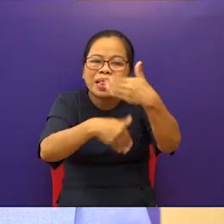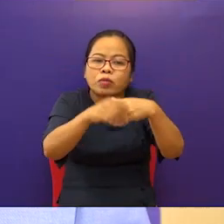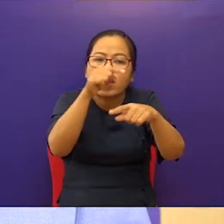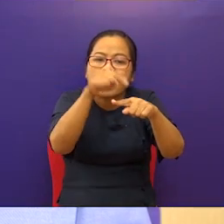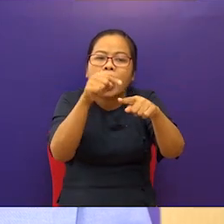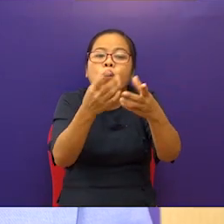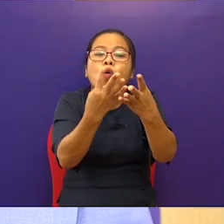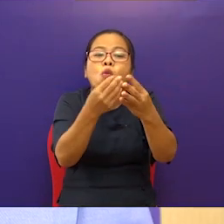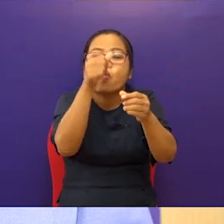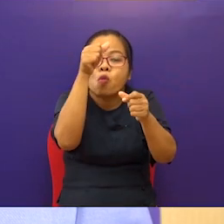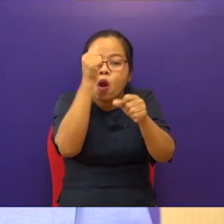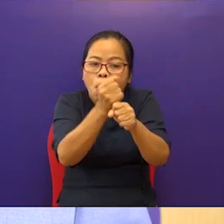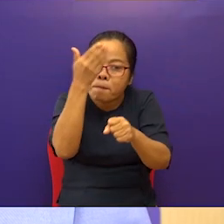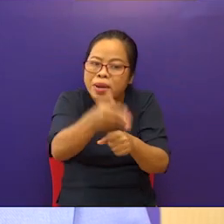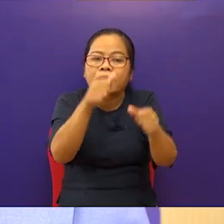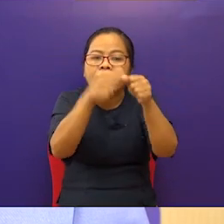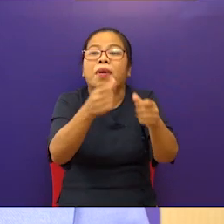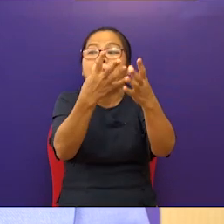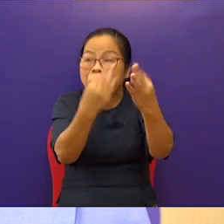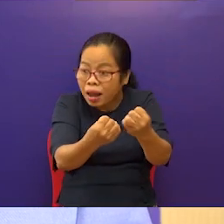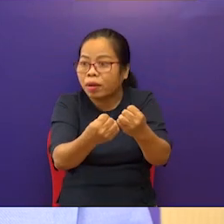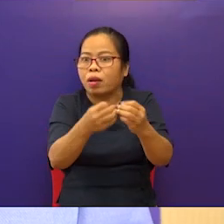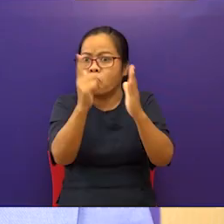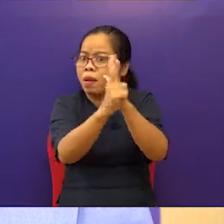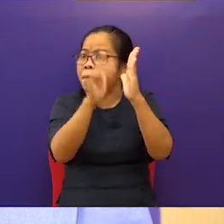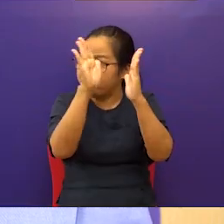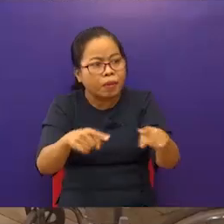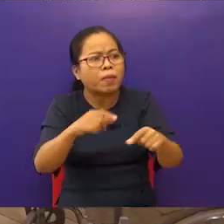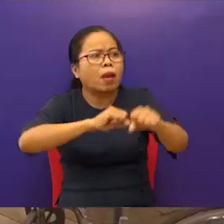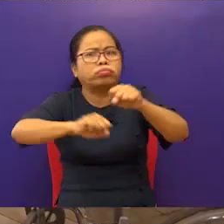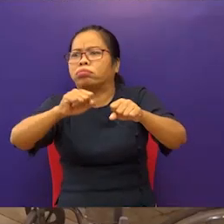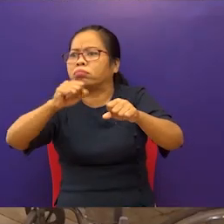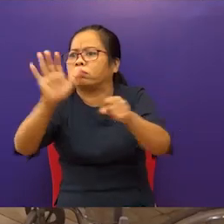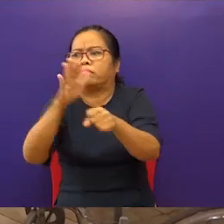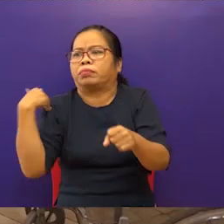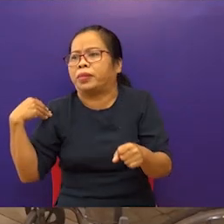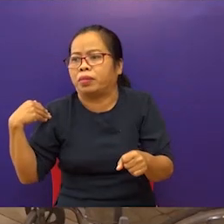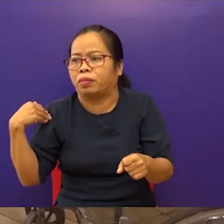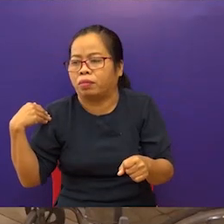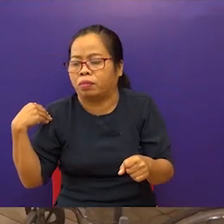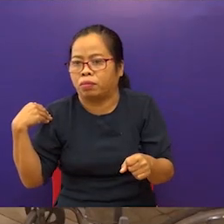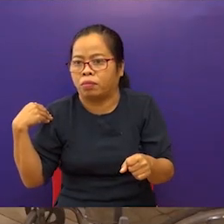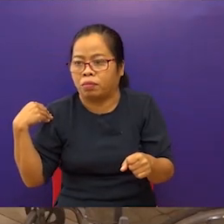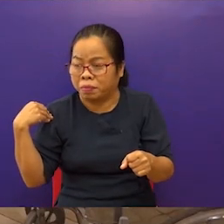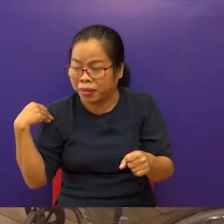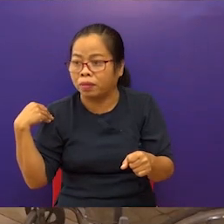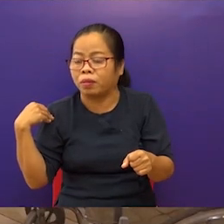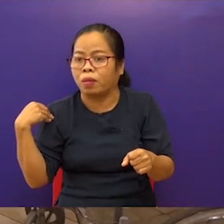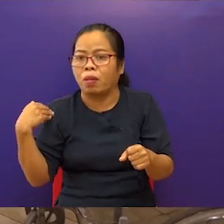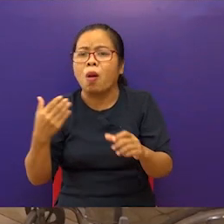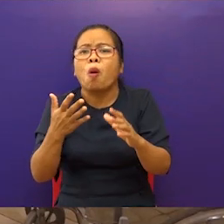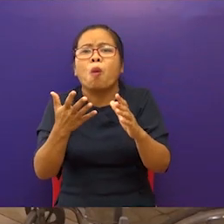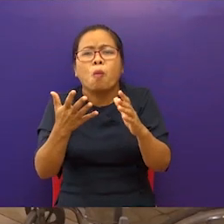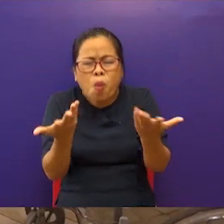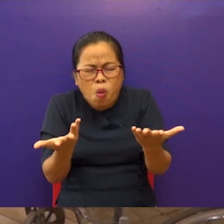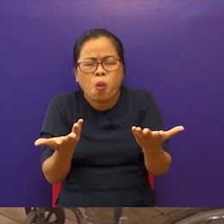စ်ဆန်လုံနိုင်ဖို့အတွက်ကျွန်တော်တို့ဘာလုပ်ရမလဲဆိုတော့လက်ရှိအလုပ်ကင်ကော်မတီကမတန်ဆွမ်းသူတွေပတ်ပုံတင်တဲ့နေရာမှာမတန်ဆွမ်း